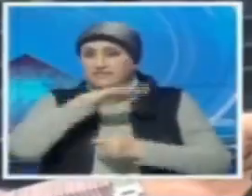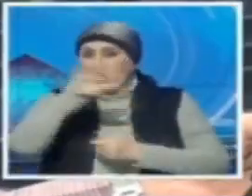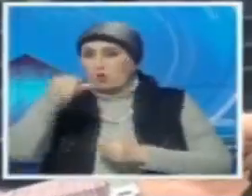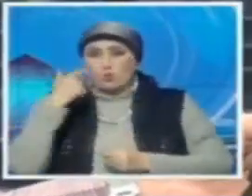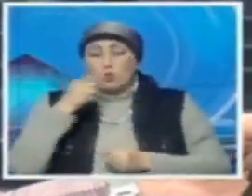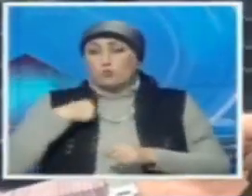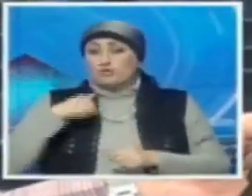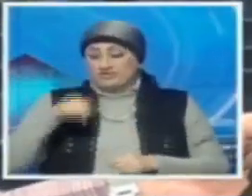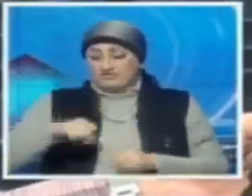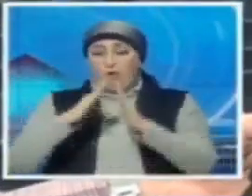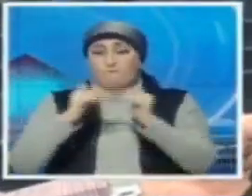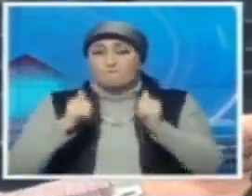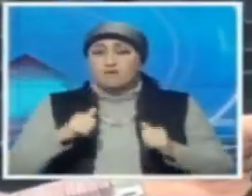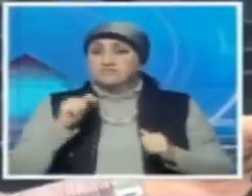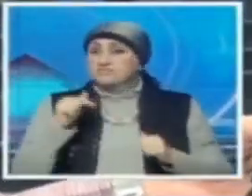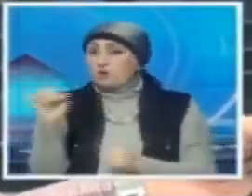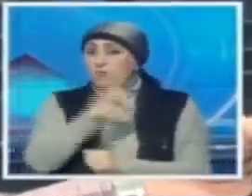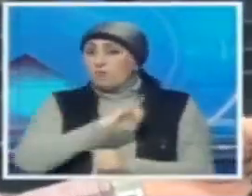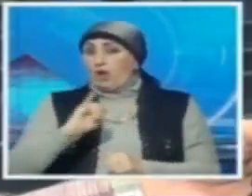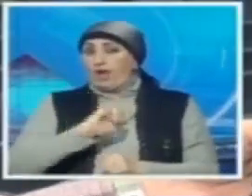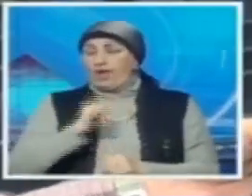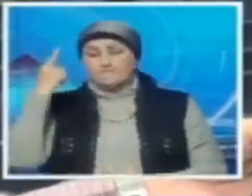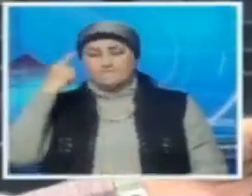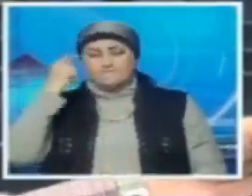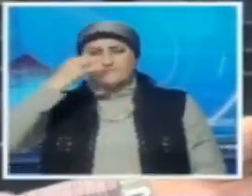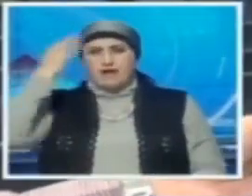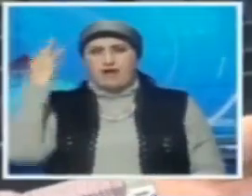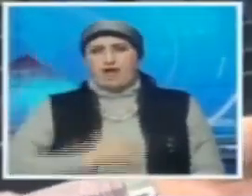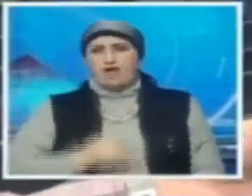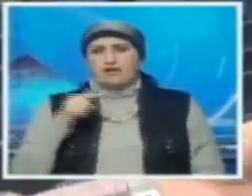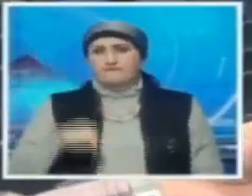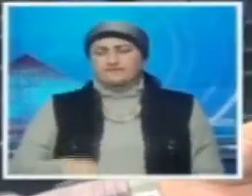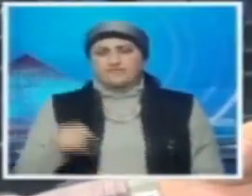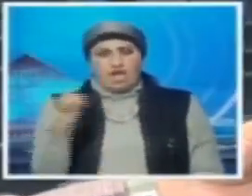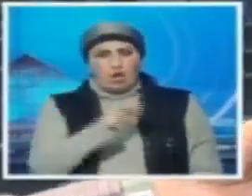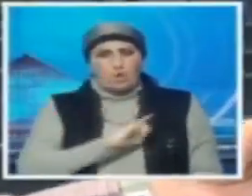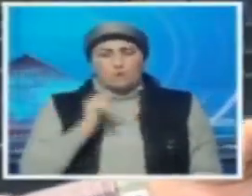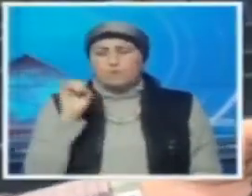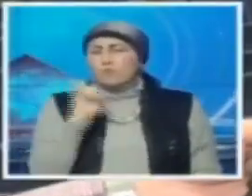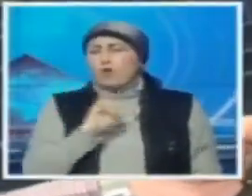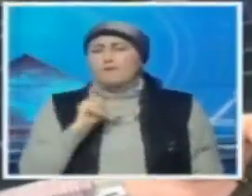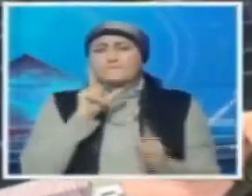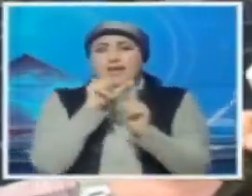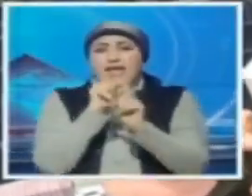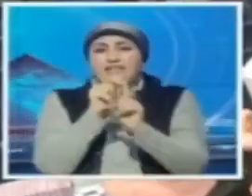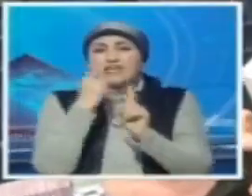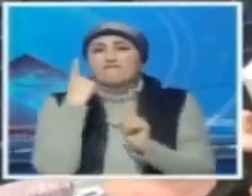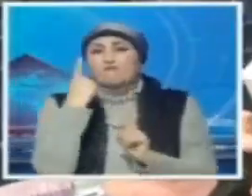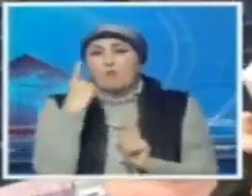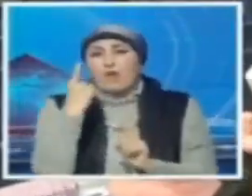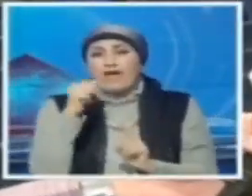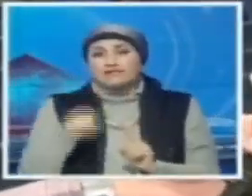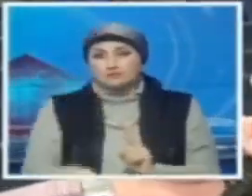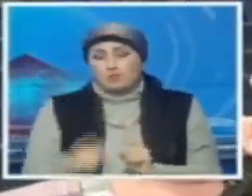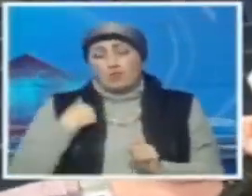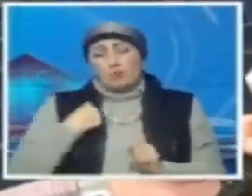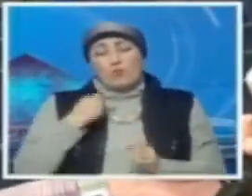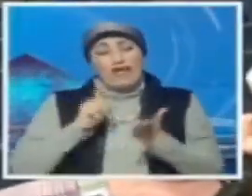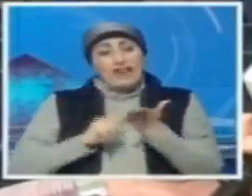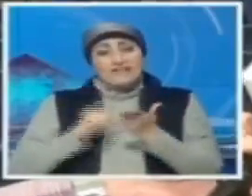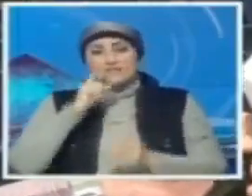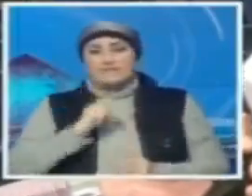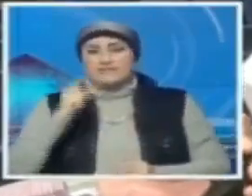دور مصر القيادي إيمانا منا بأن المصلحة واحدة وأن الهدف واحد، وهو نشر سماحة